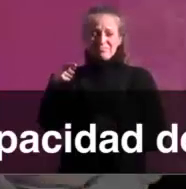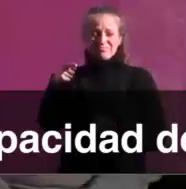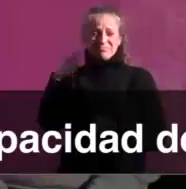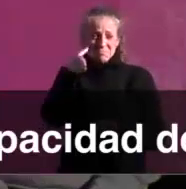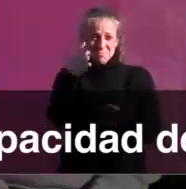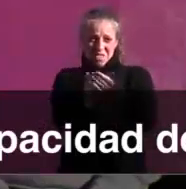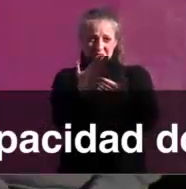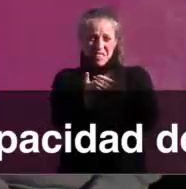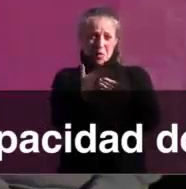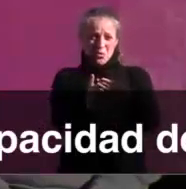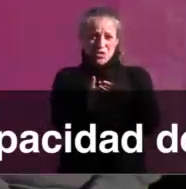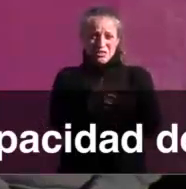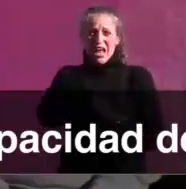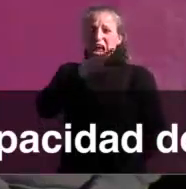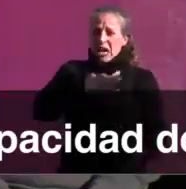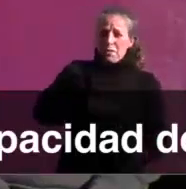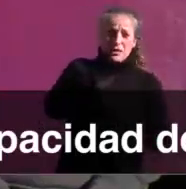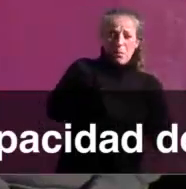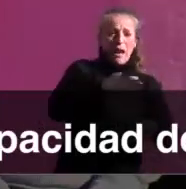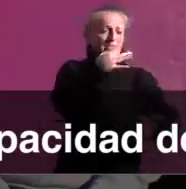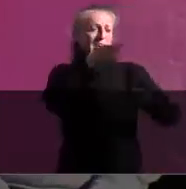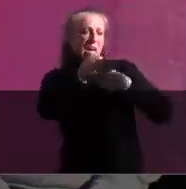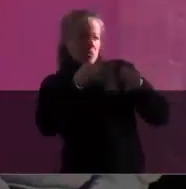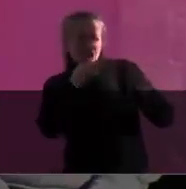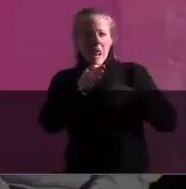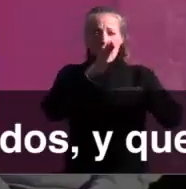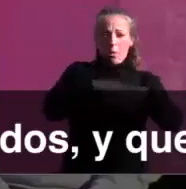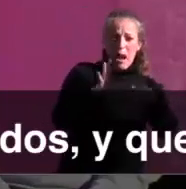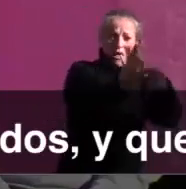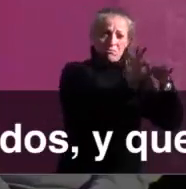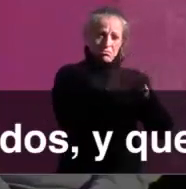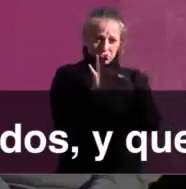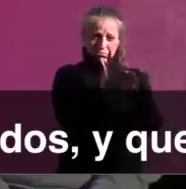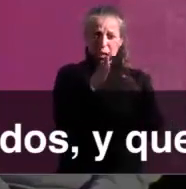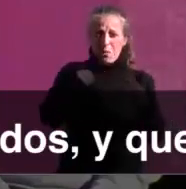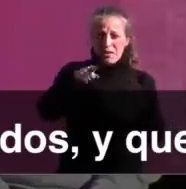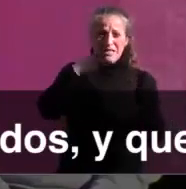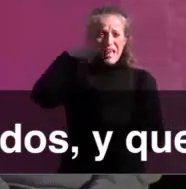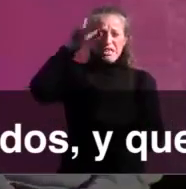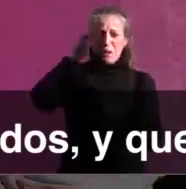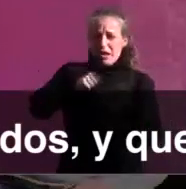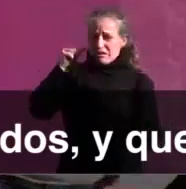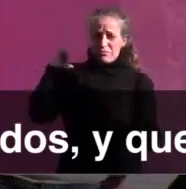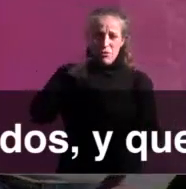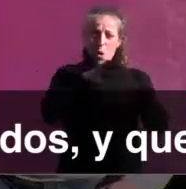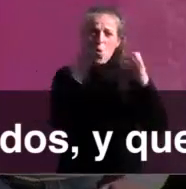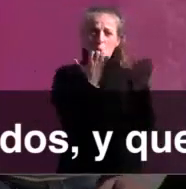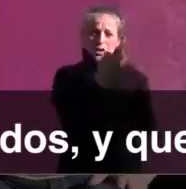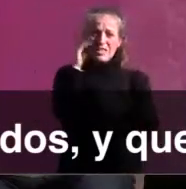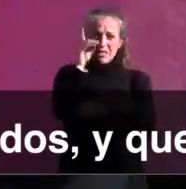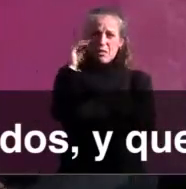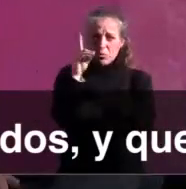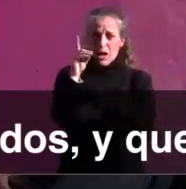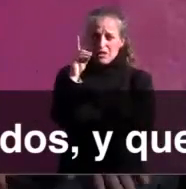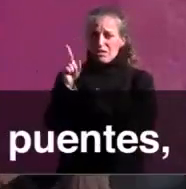la seva capacitat de diàleg, de generar consensos en la seva experiència al Congrés dels Diputats i que això